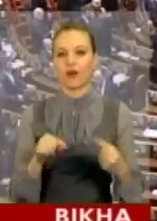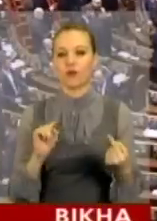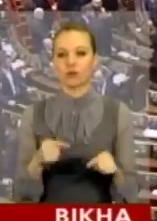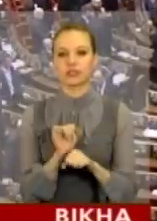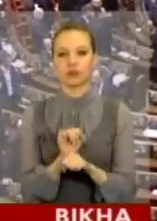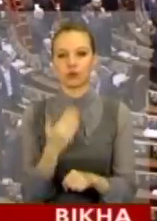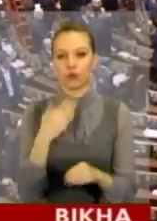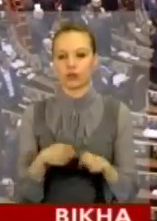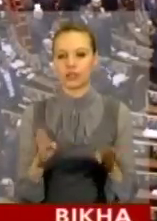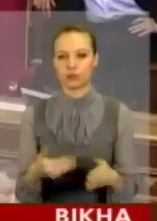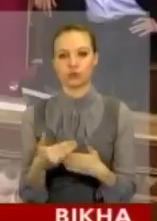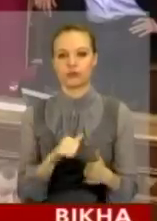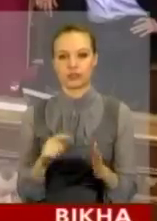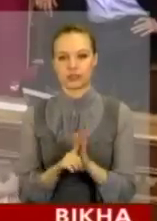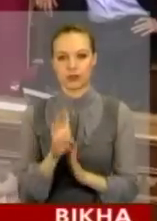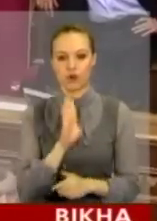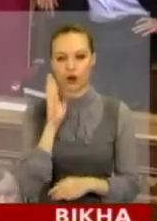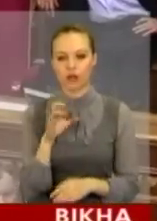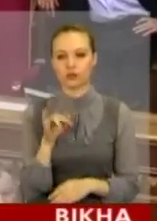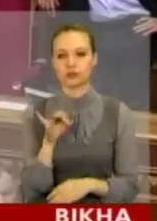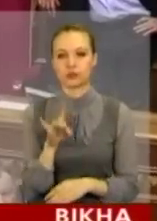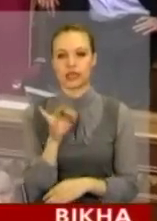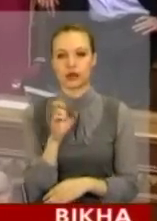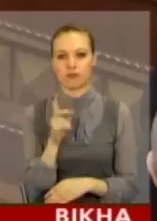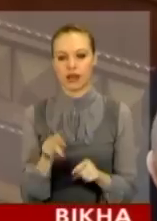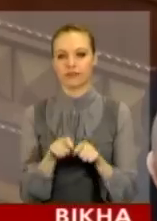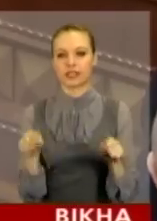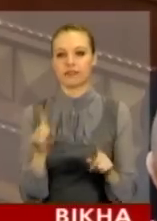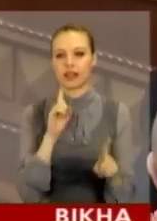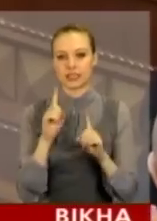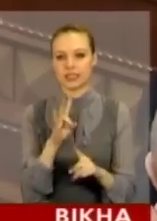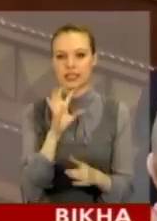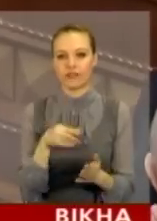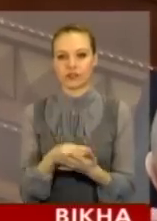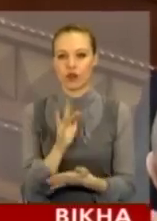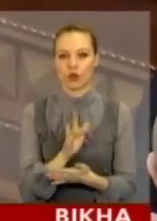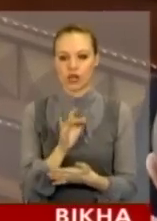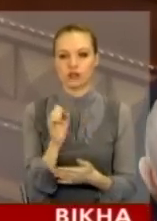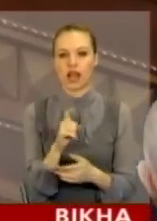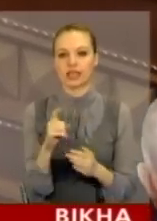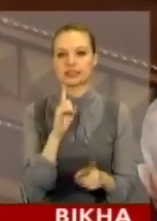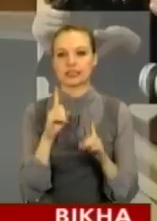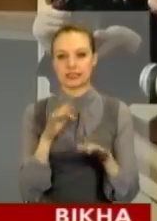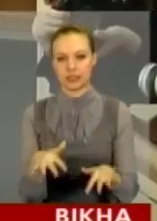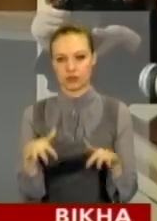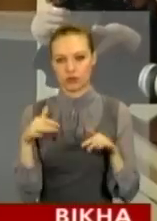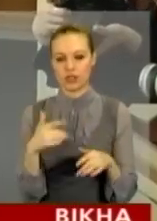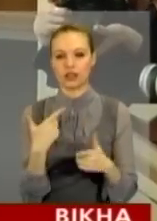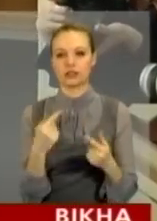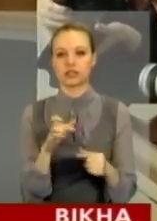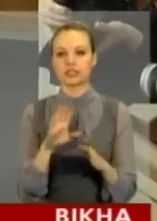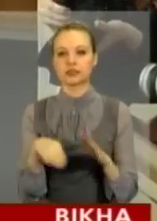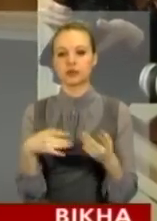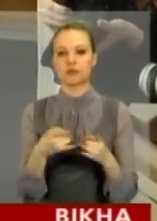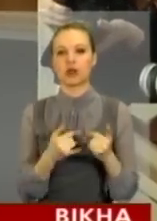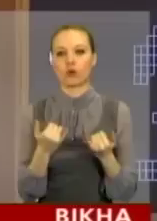Опозиція блокує трибуну від самого ранку. Спікер Володимир Рибак відкриває засідання не в своєму кріслі, а із сесійної зали. Десь з-під